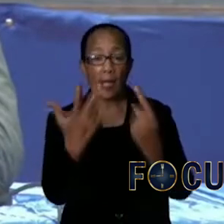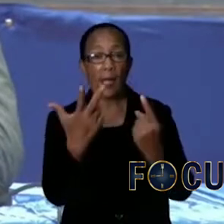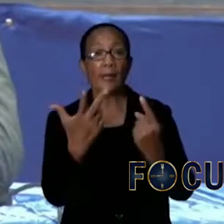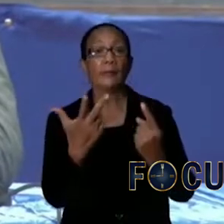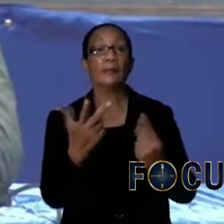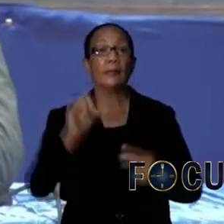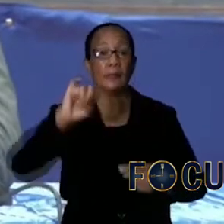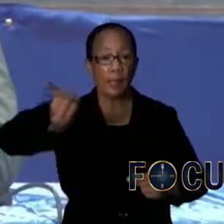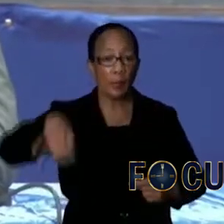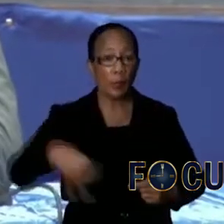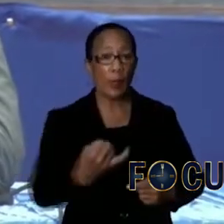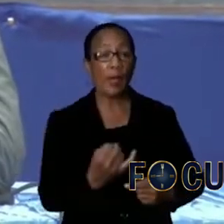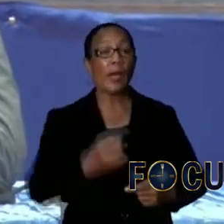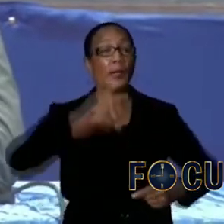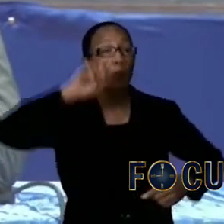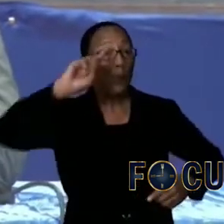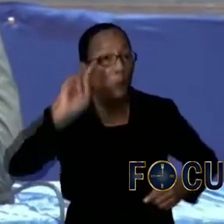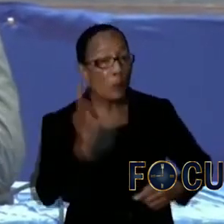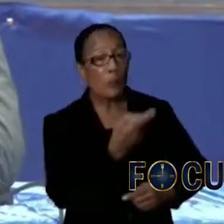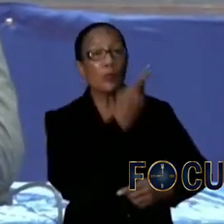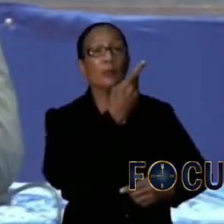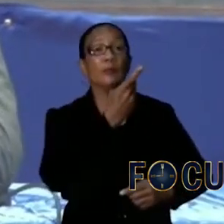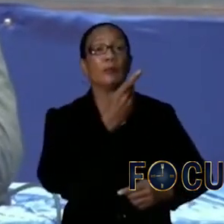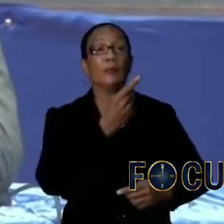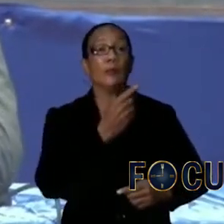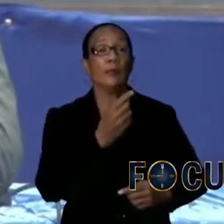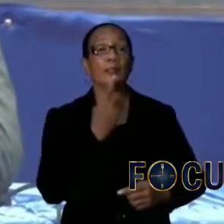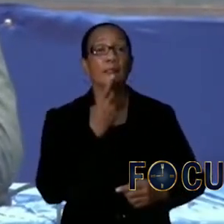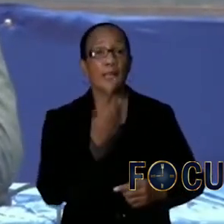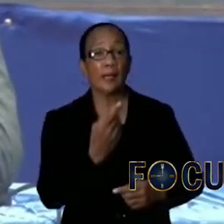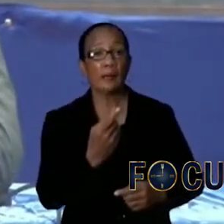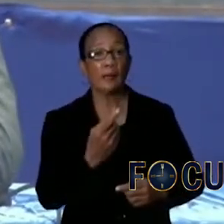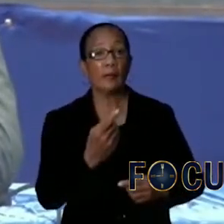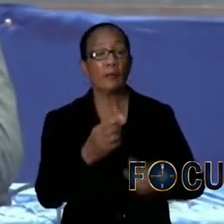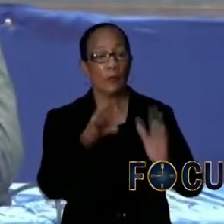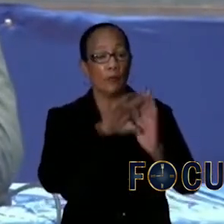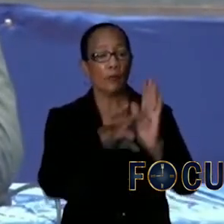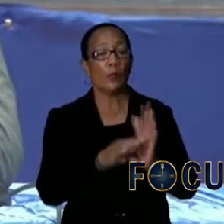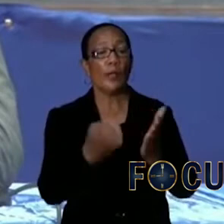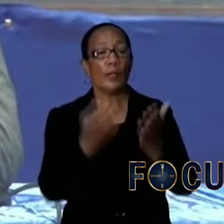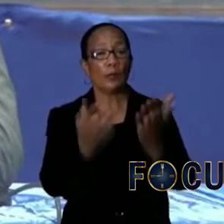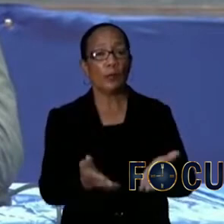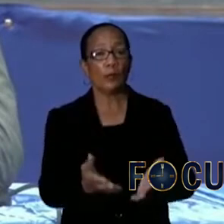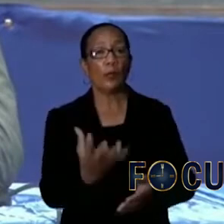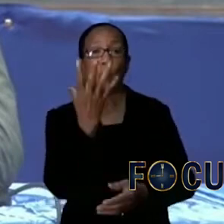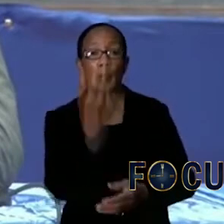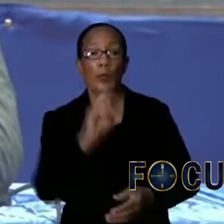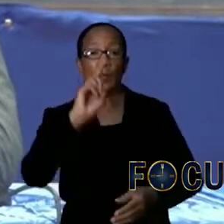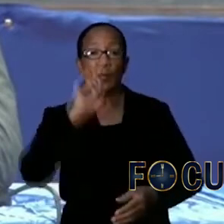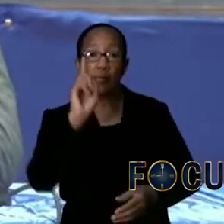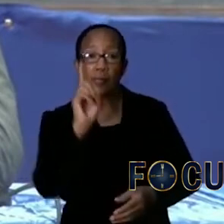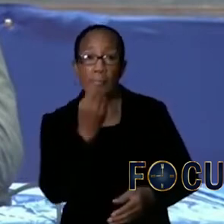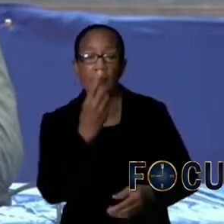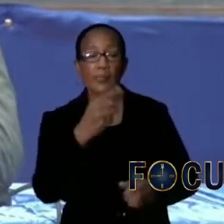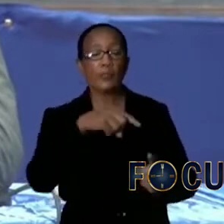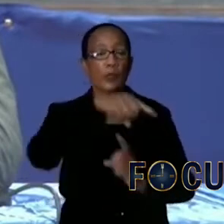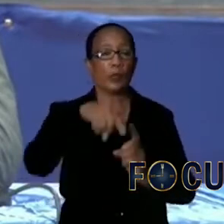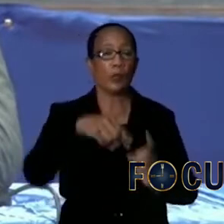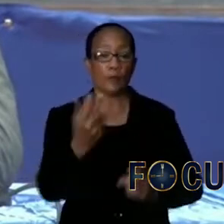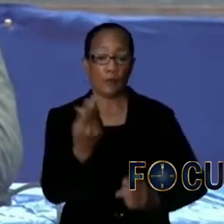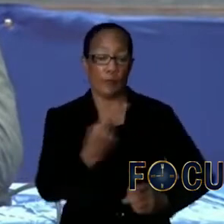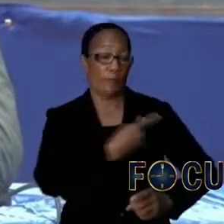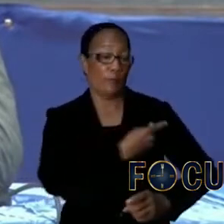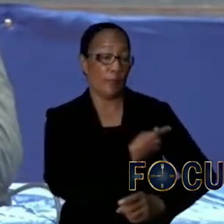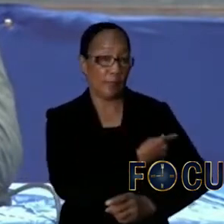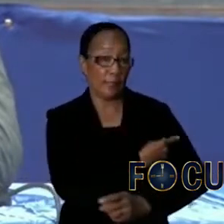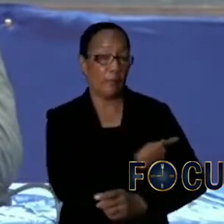een deadline hebben waar wij aan enkele voorwaarden moeten voldoen, willen we nog in de eerste ronde van verdeling van het vaccin,